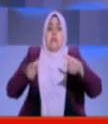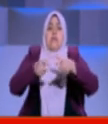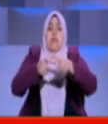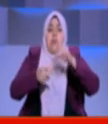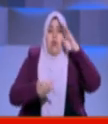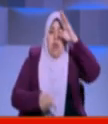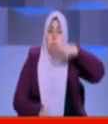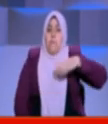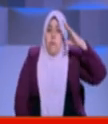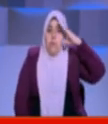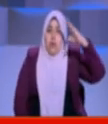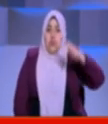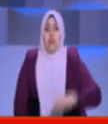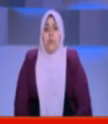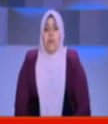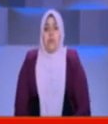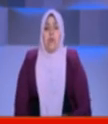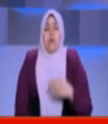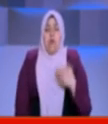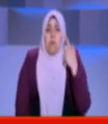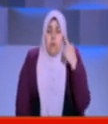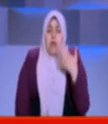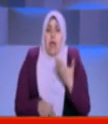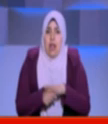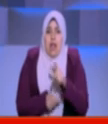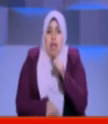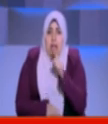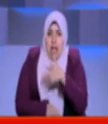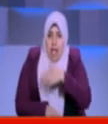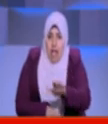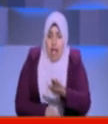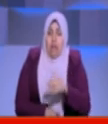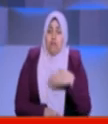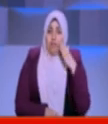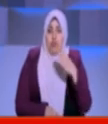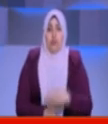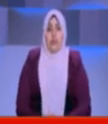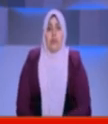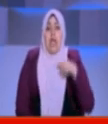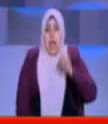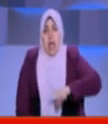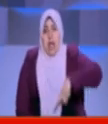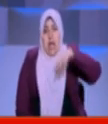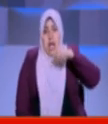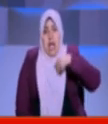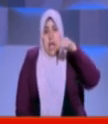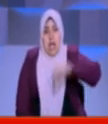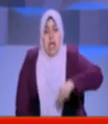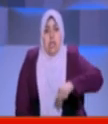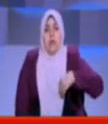فأشكره وأقدره على هذا الموقف. اليوم نحن بصدد